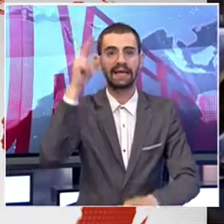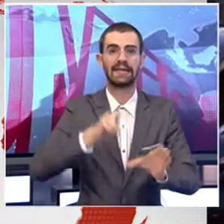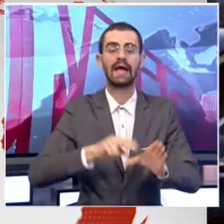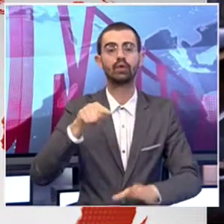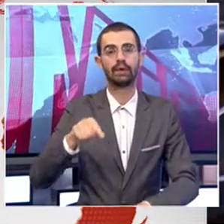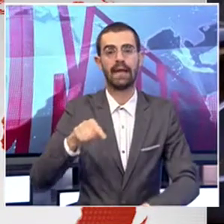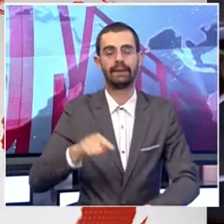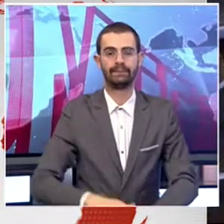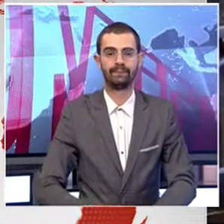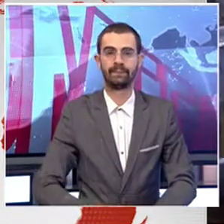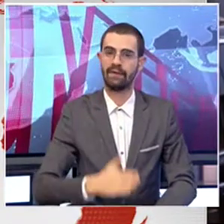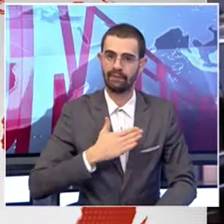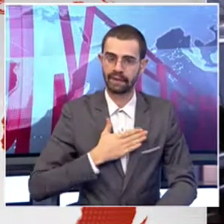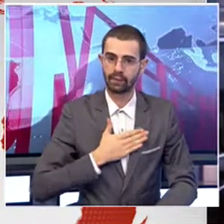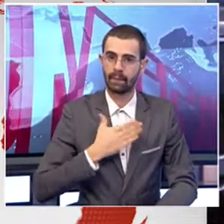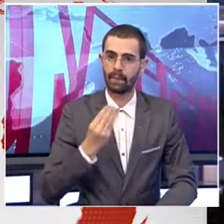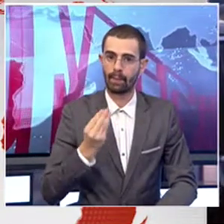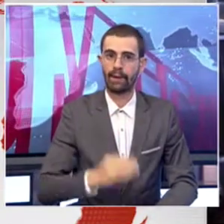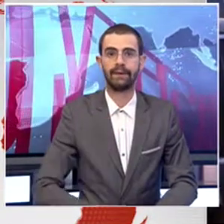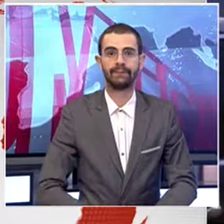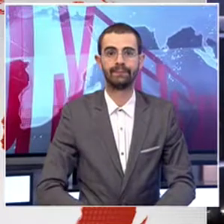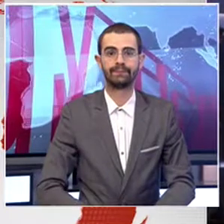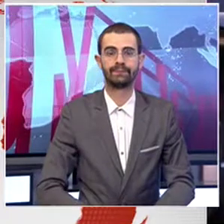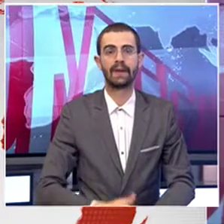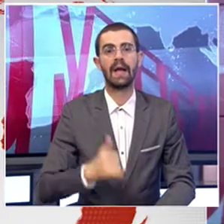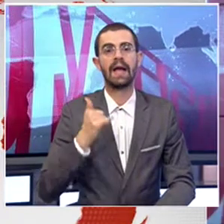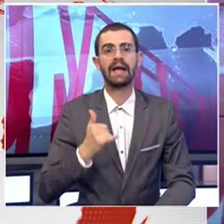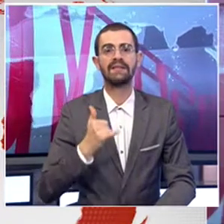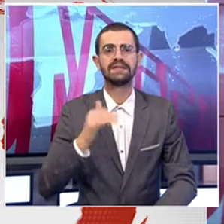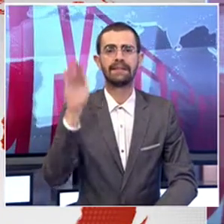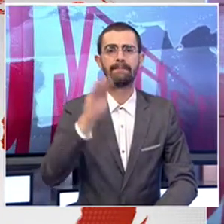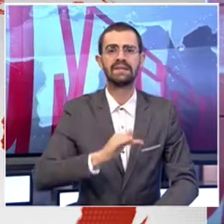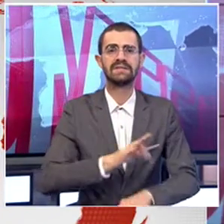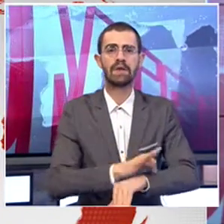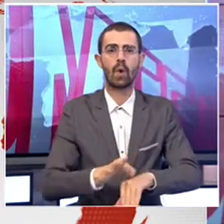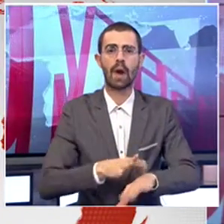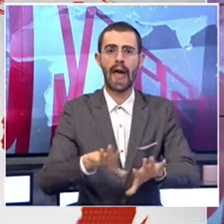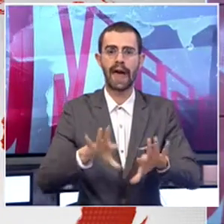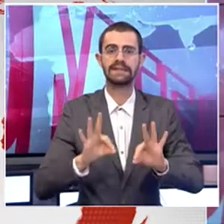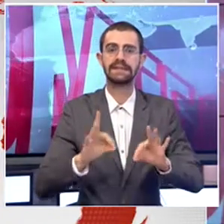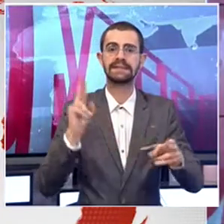Μάλιστα. Λοιπόν, Χριστίνα, να σε ευχαριστήσουμε. Με καθυστέρηση μισής ώρας ξεκίνησε η